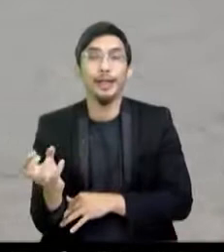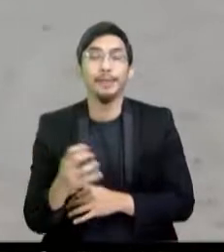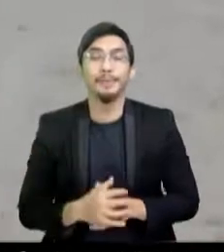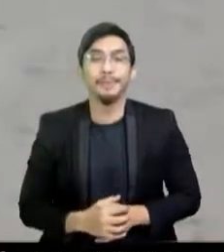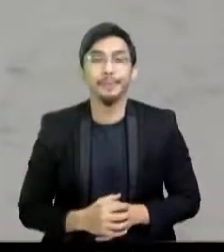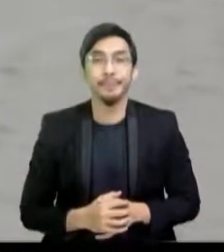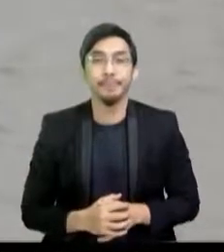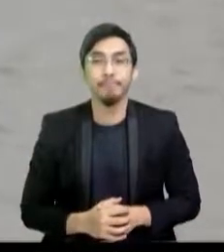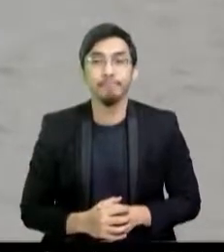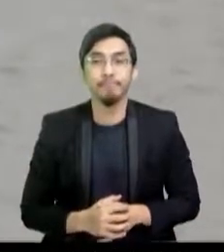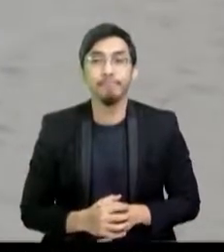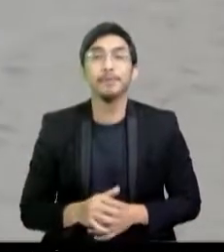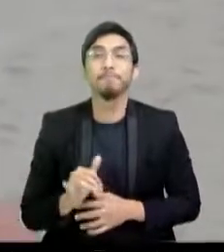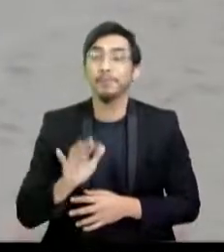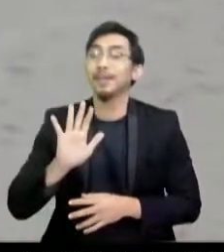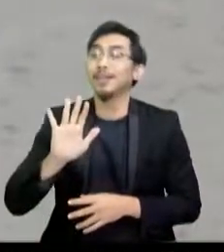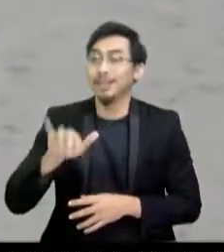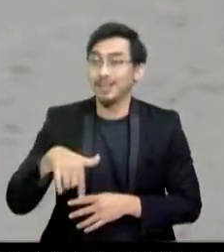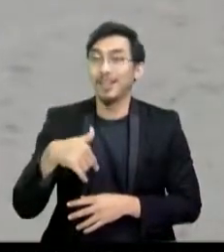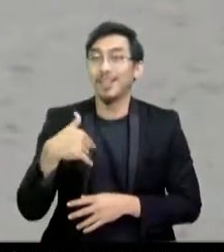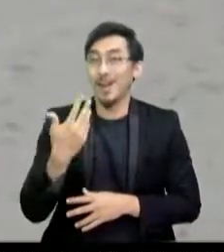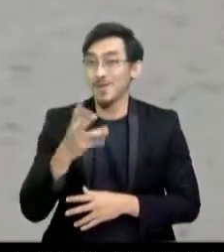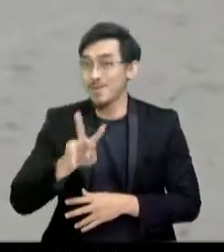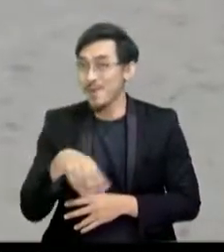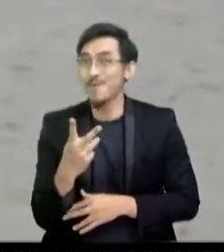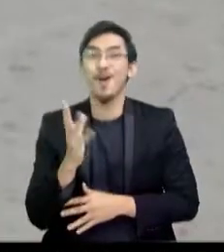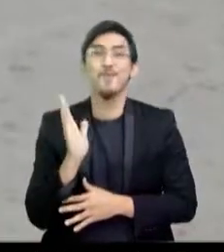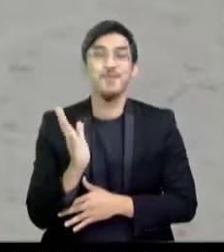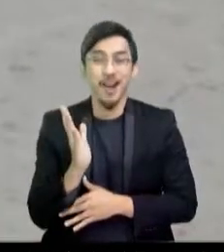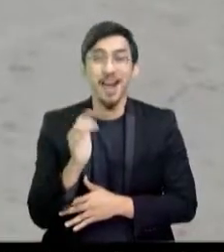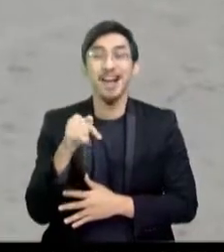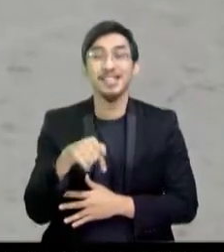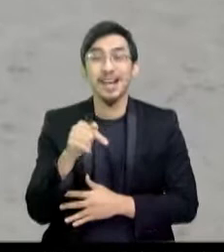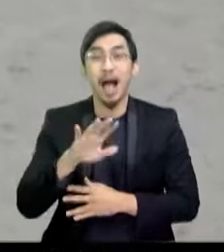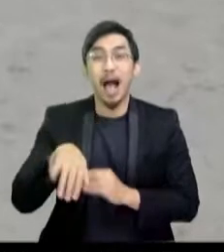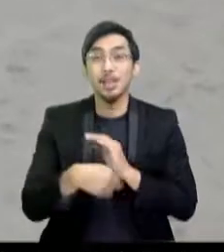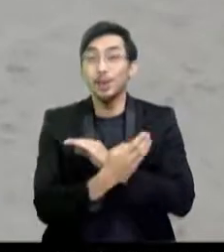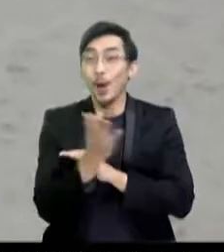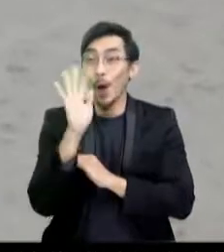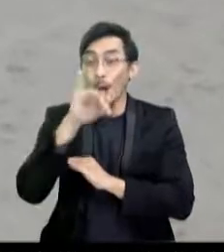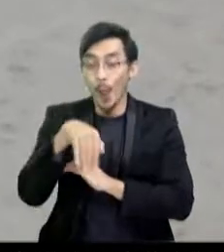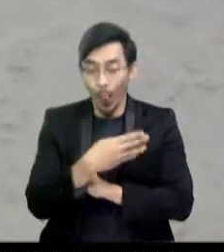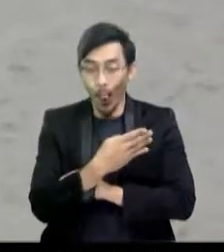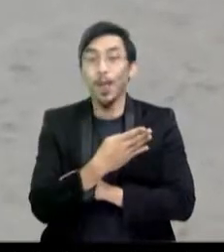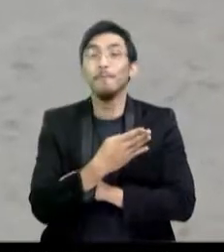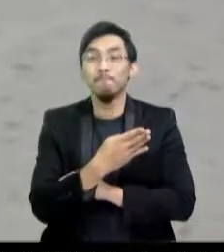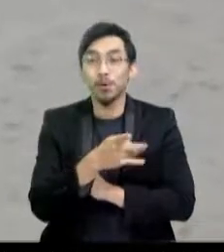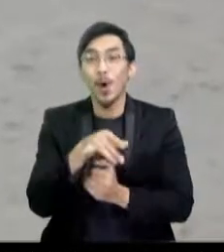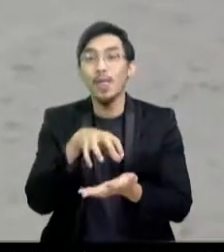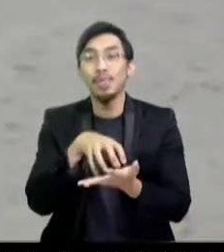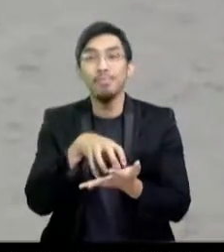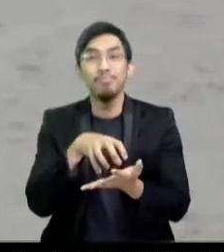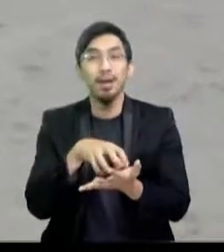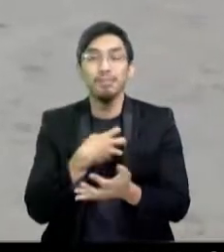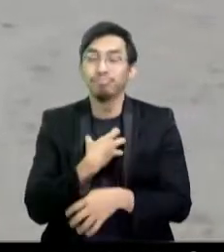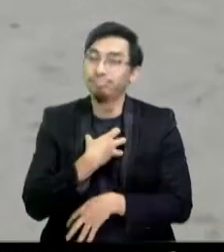Pemirsa, meskipun tahun silih berganti, tapi nampaknya Taman Impian Jaya Ancol ini masih menjadi primadona, destinasi favorit bagi keluarga ataupun